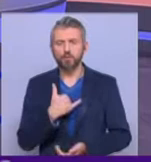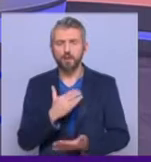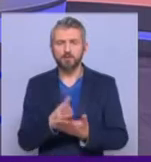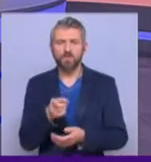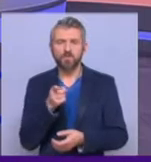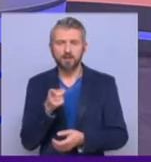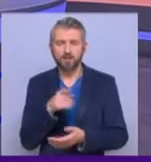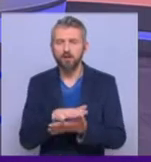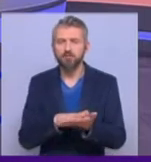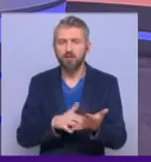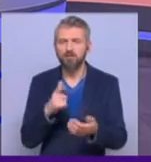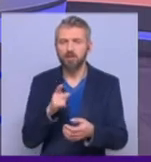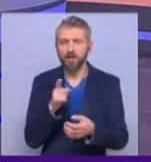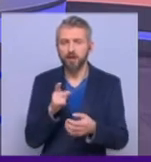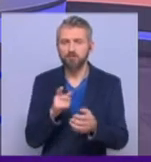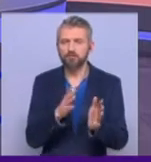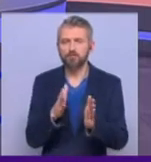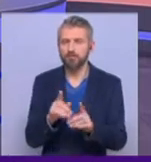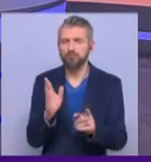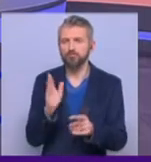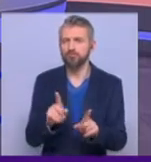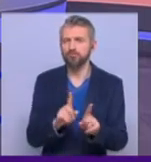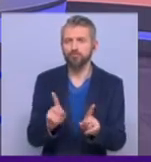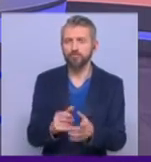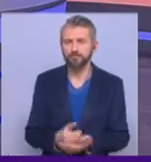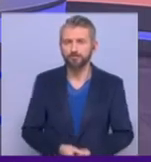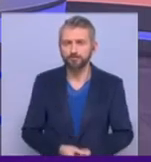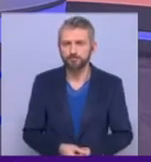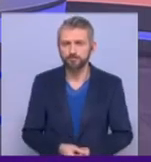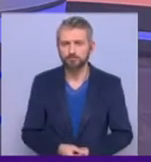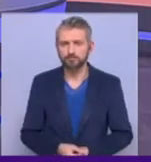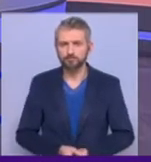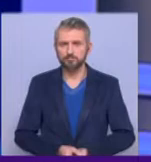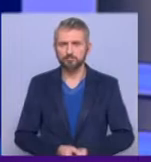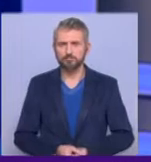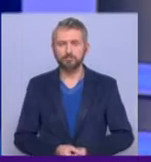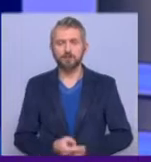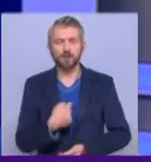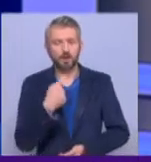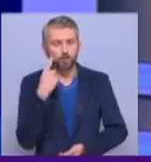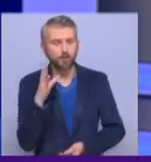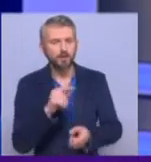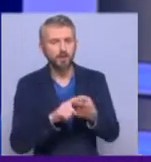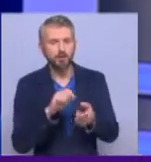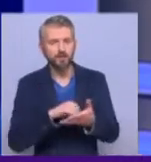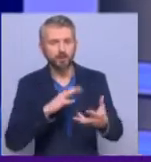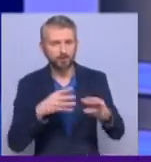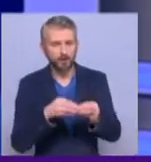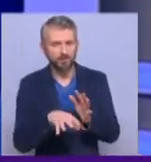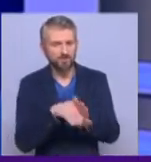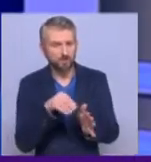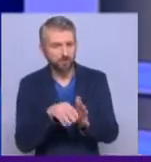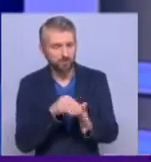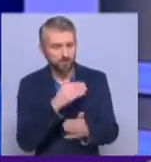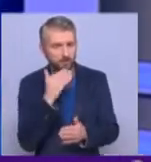хвилина. Що далі буде з газовою в нас, галузю, якщо так все піде? Я думаю, що все залежить від результатів виборів. Багато чого залежить